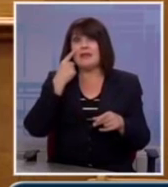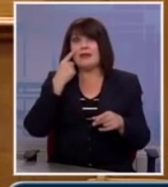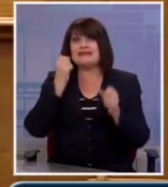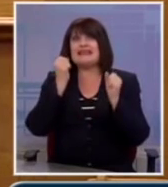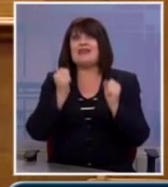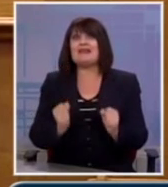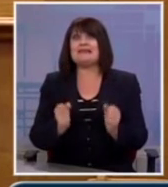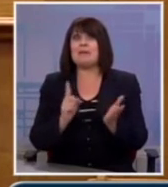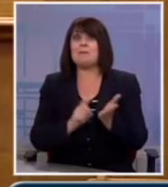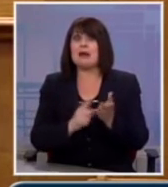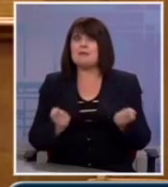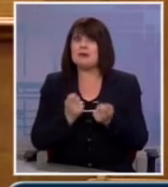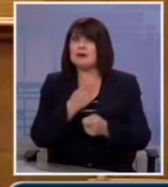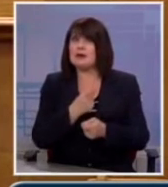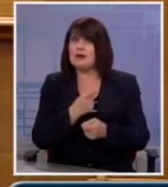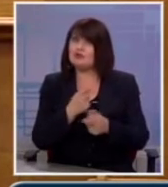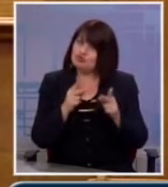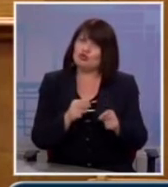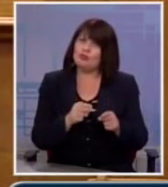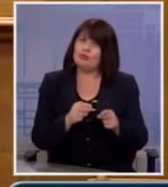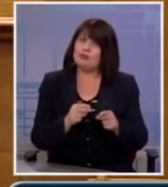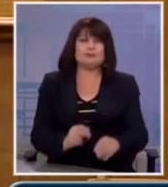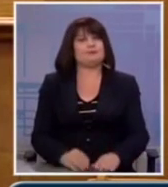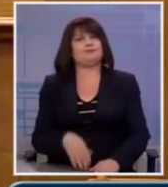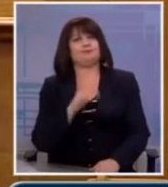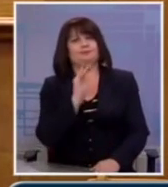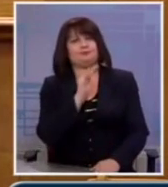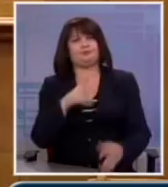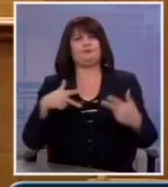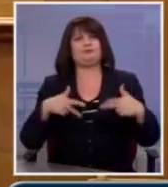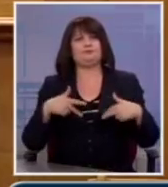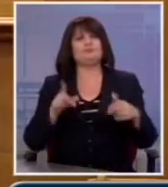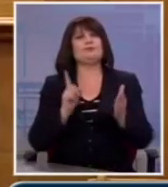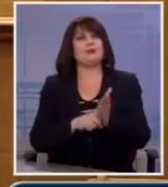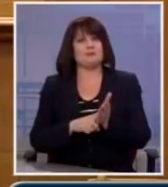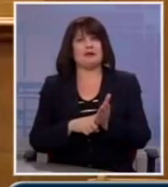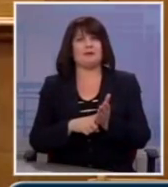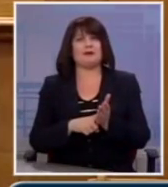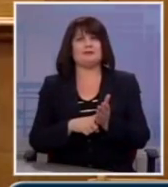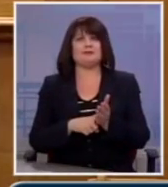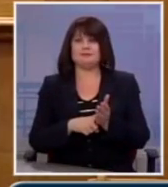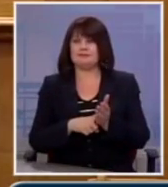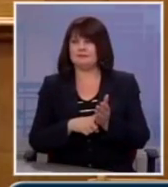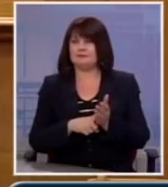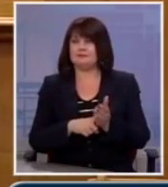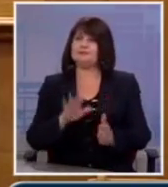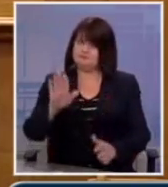σας. Κύριοι της κυβέρνησης, θα πρέπει...